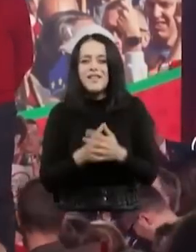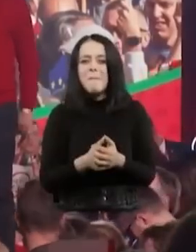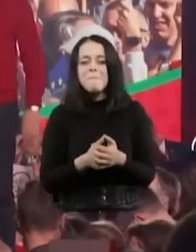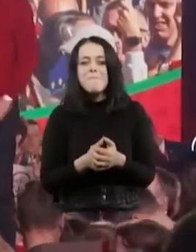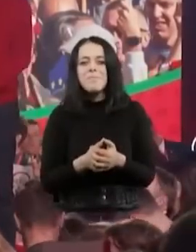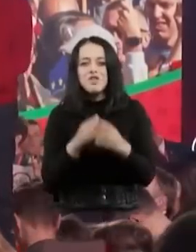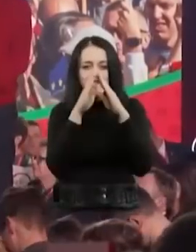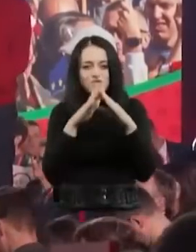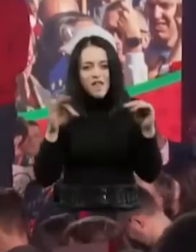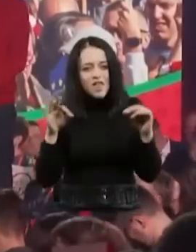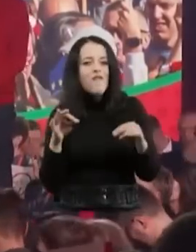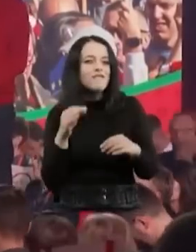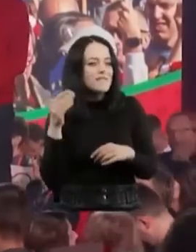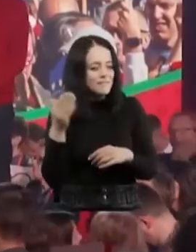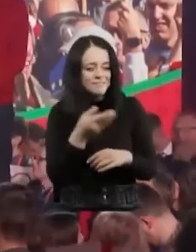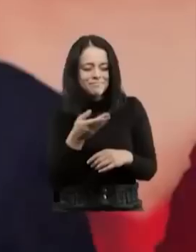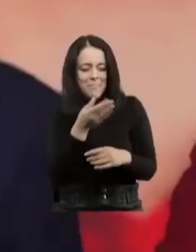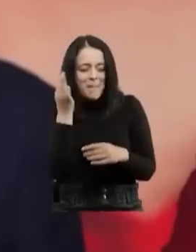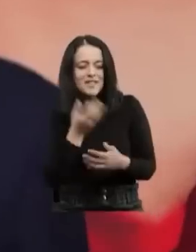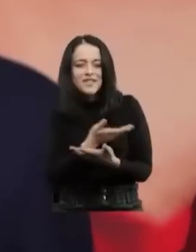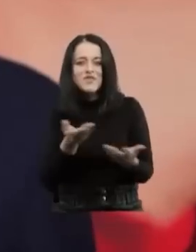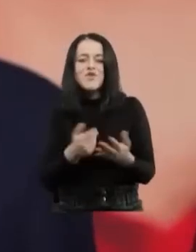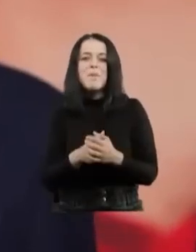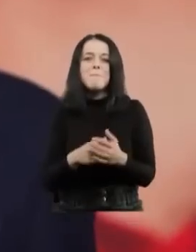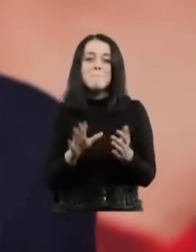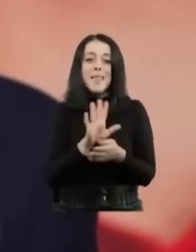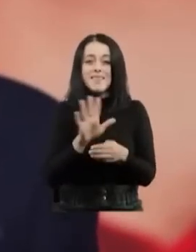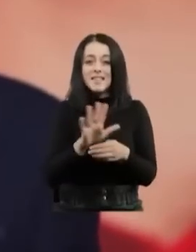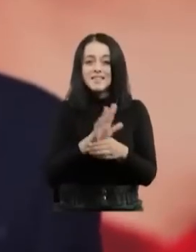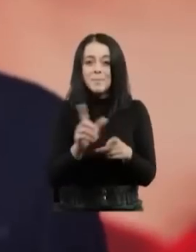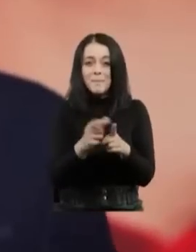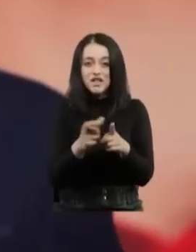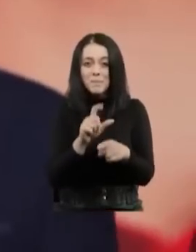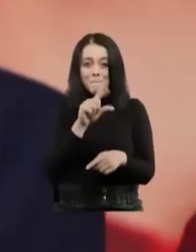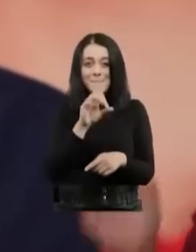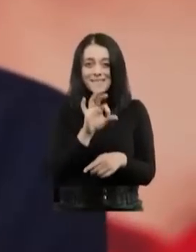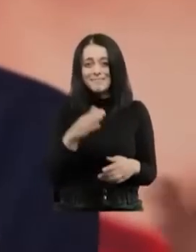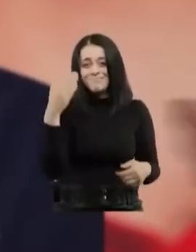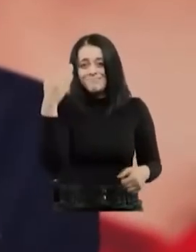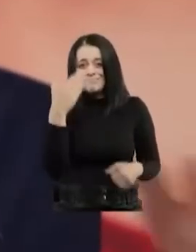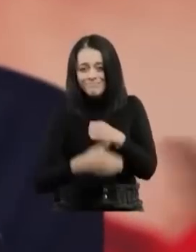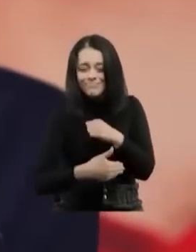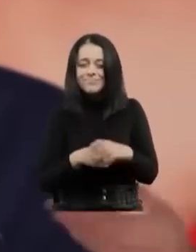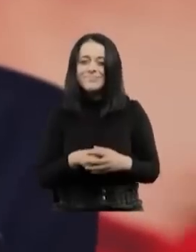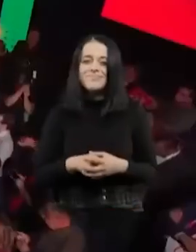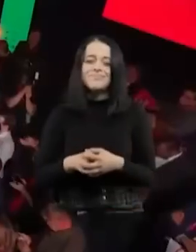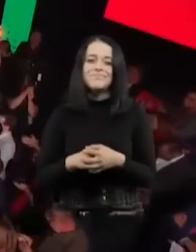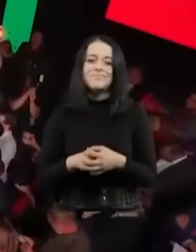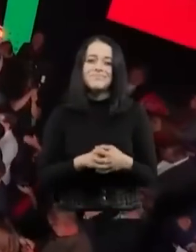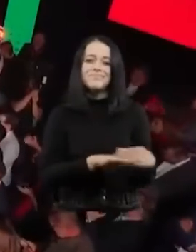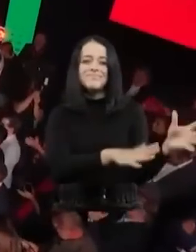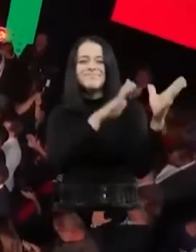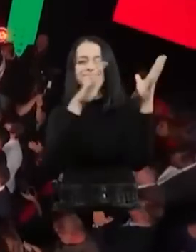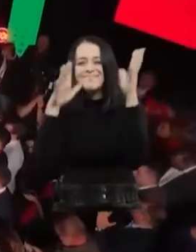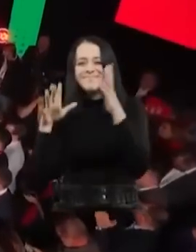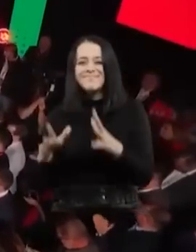sposobu sprawowania władzy z tej obietnicowej na tą bardziej realną, którą Donald Tusk teraz zaczyna. Panie Arturze, i na zakończenie